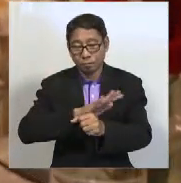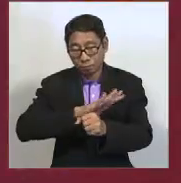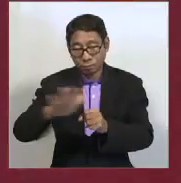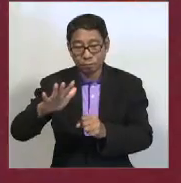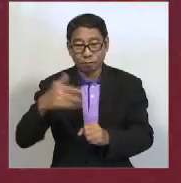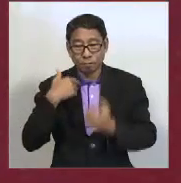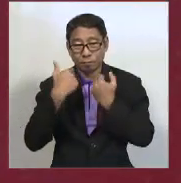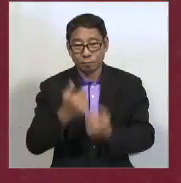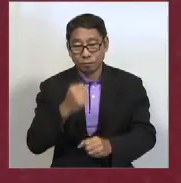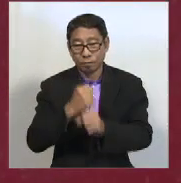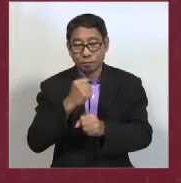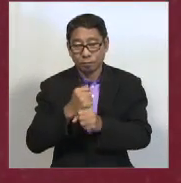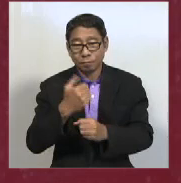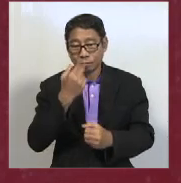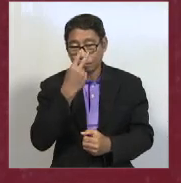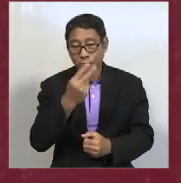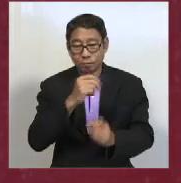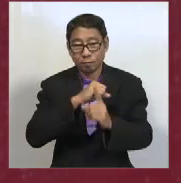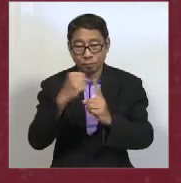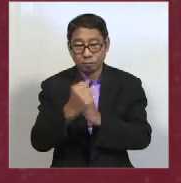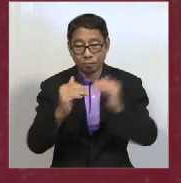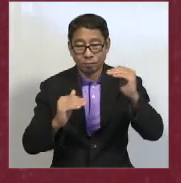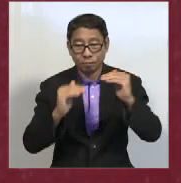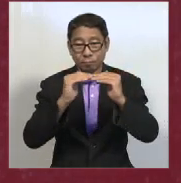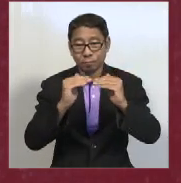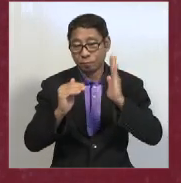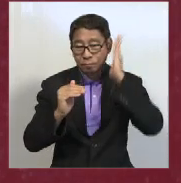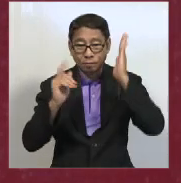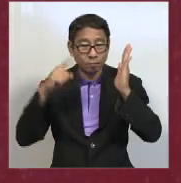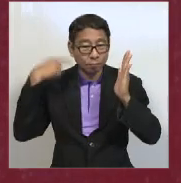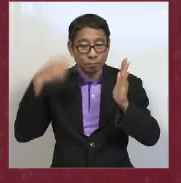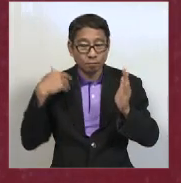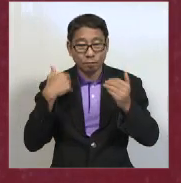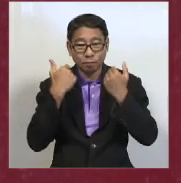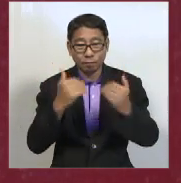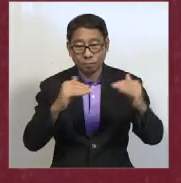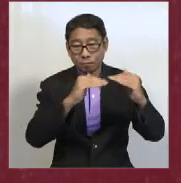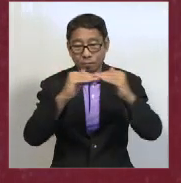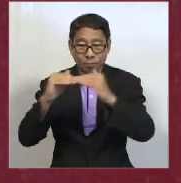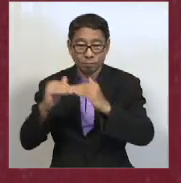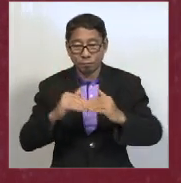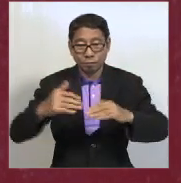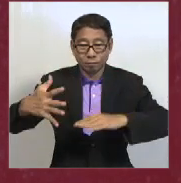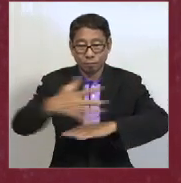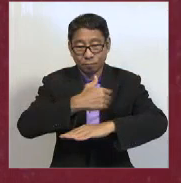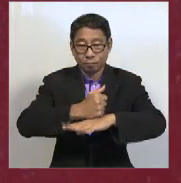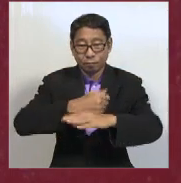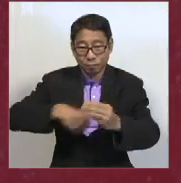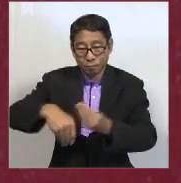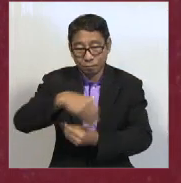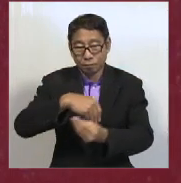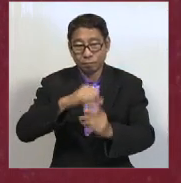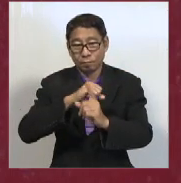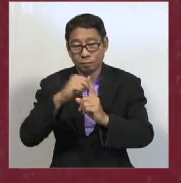คะเพื่อสร้างทัศนคติที่ดีในสังคมให้มีความเท่าเทียมกันระหว่างหญิงชายแล้วก็มีความเสมอภาคทางการเมืองเศรษฐกิจและสัง